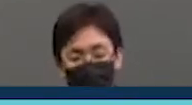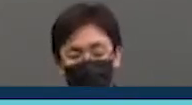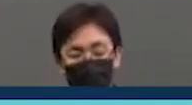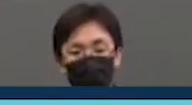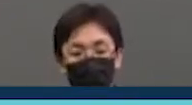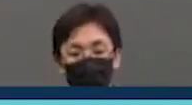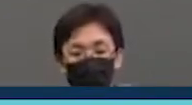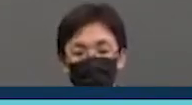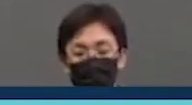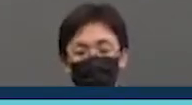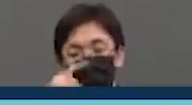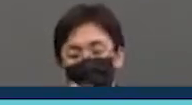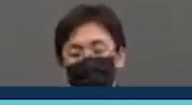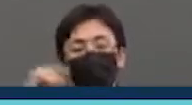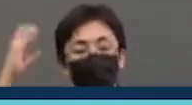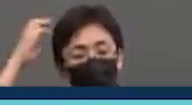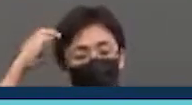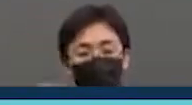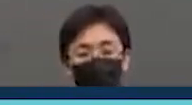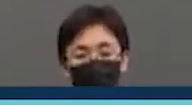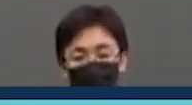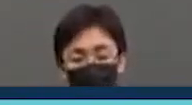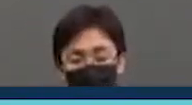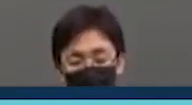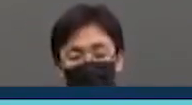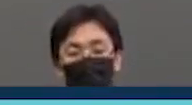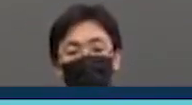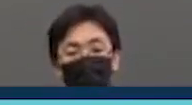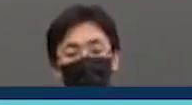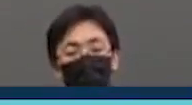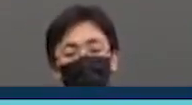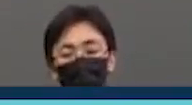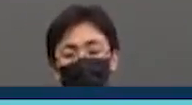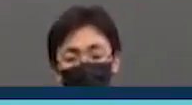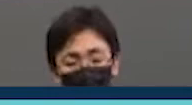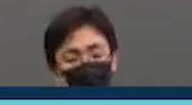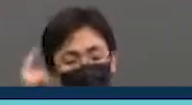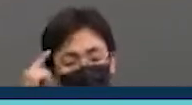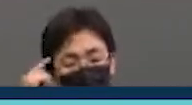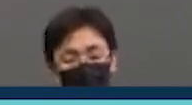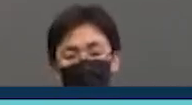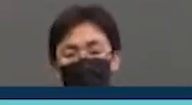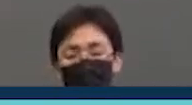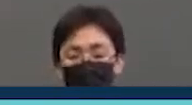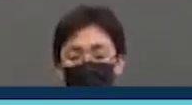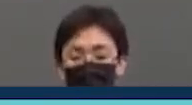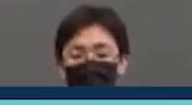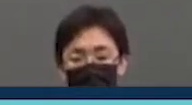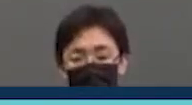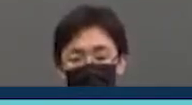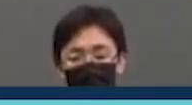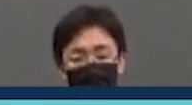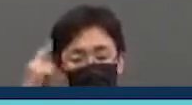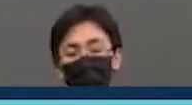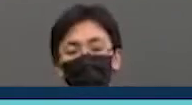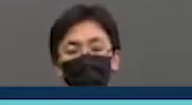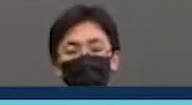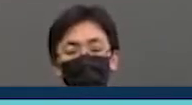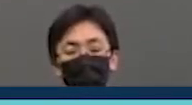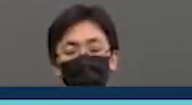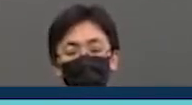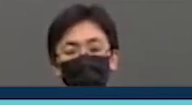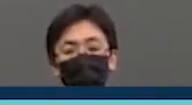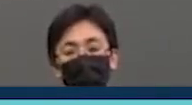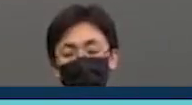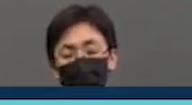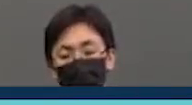ให้เยาวชนนะครับในฐานะที่จะเป็นกำลังหลักของชาติในอนาคตเนี่ยได้ให้ความสนใจหรือว่